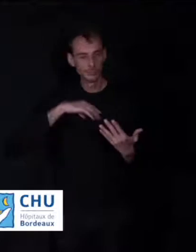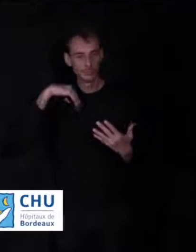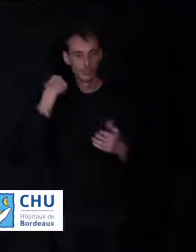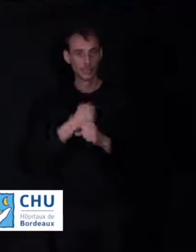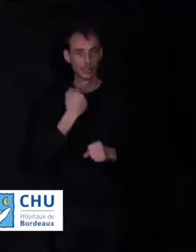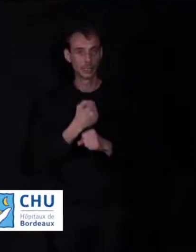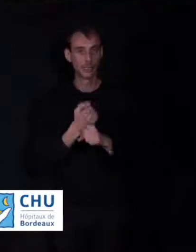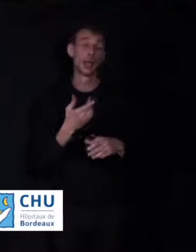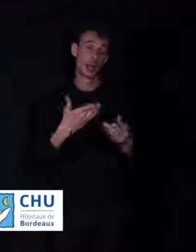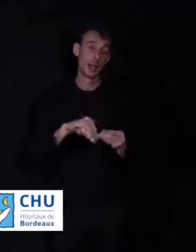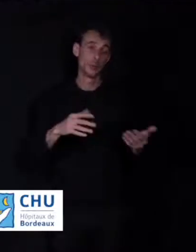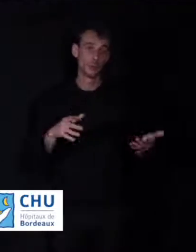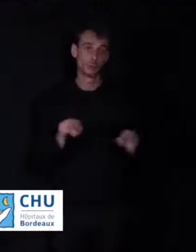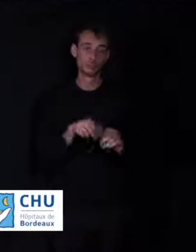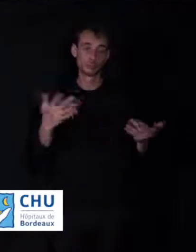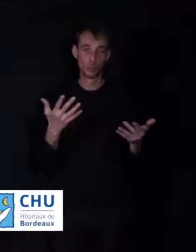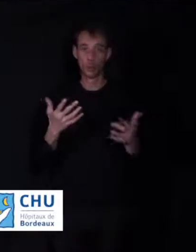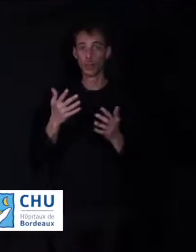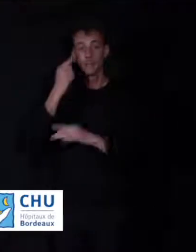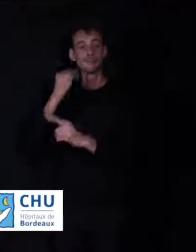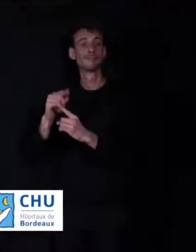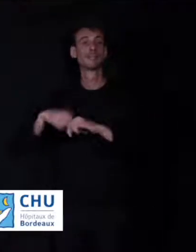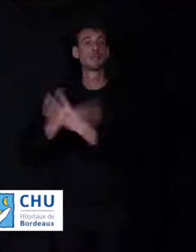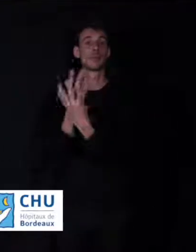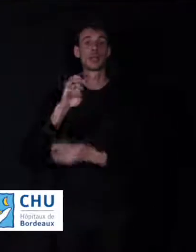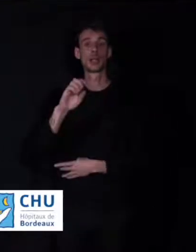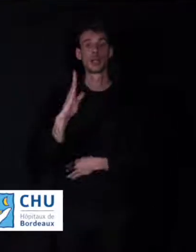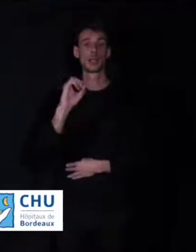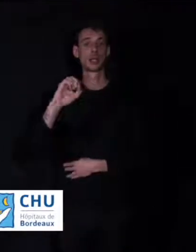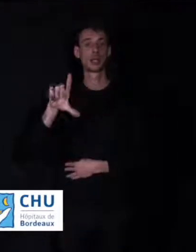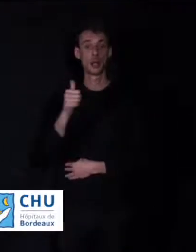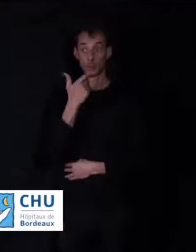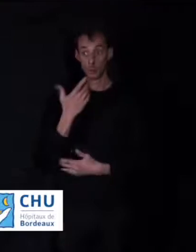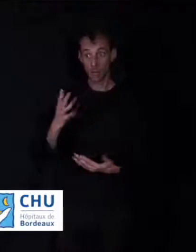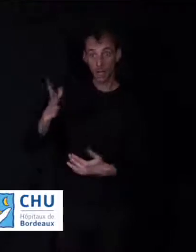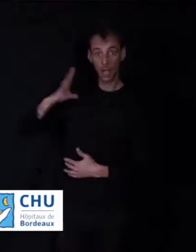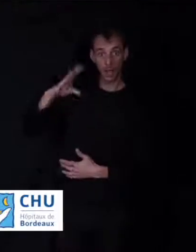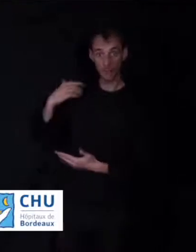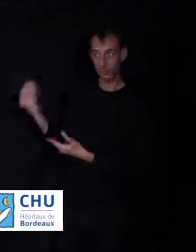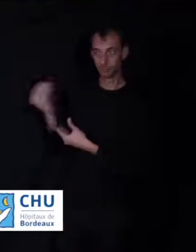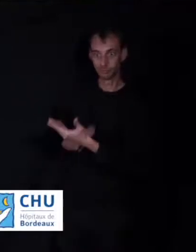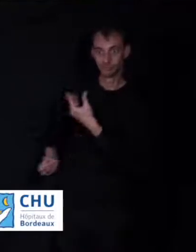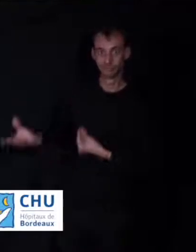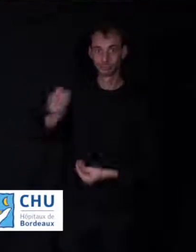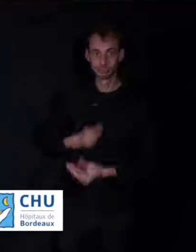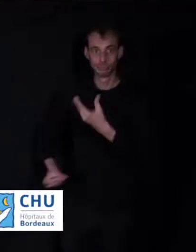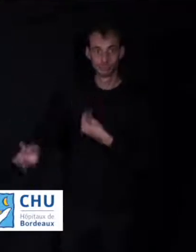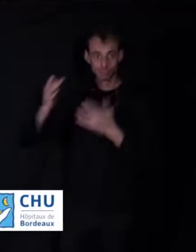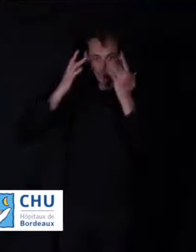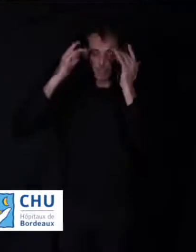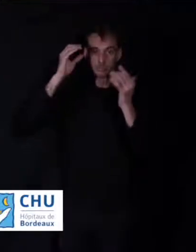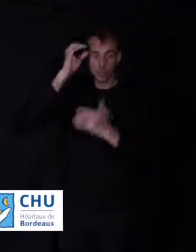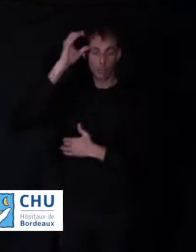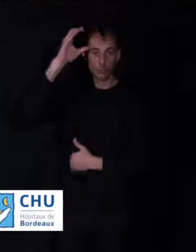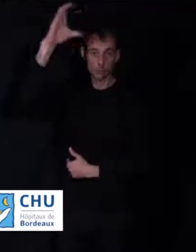sur Ebola. Donc on a déjà des choses qui nous ont servi du passé. On a mobilisé les équipes de recherche. Il faut dire que là, en